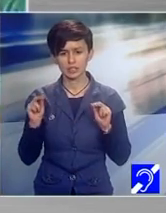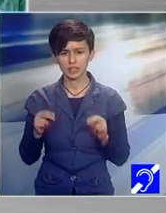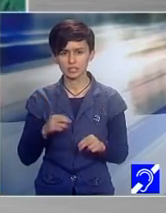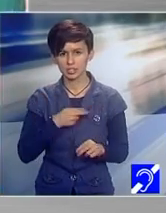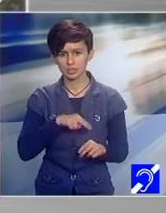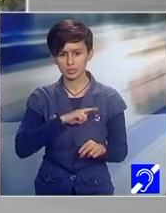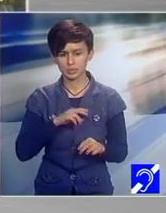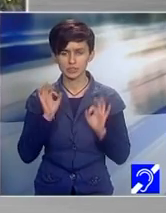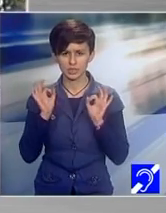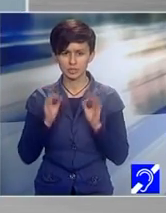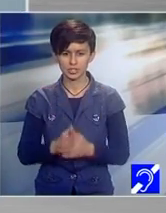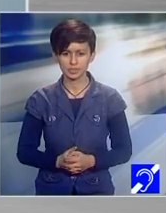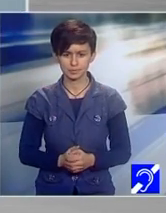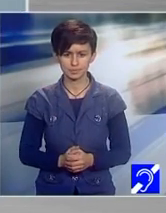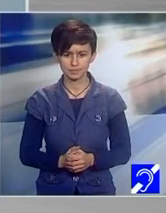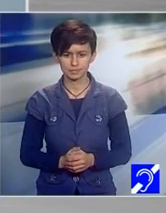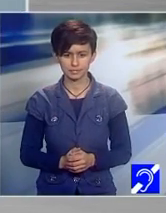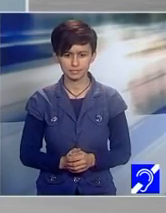responsabilizare.